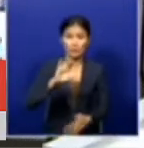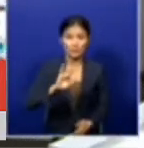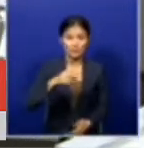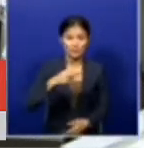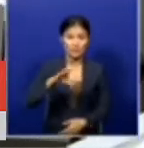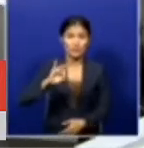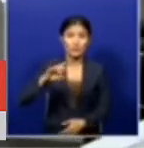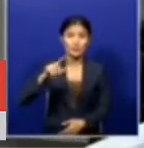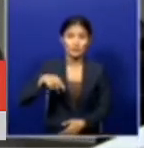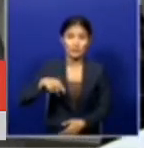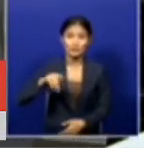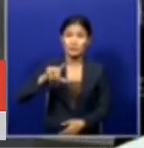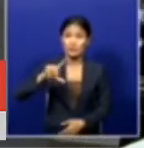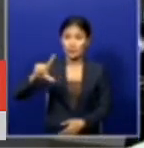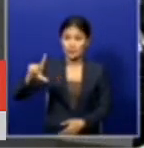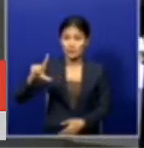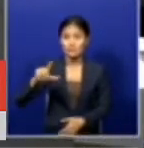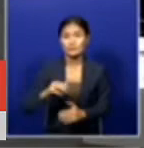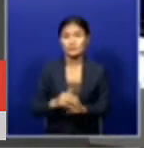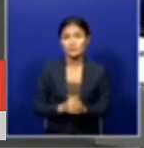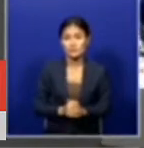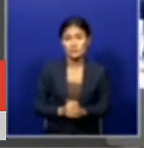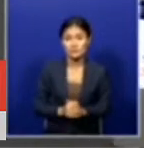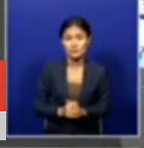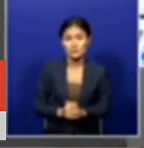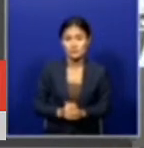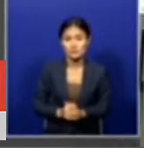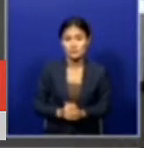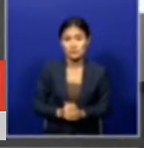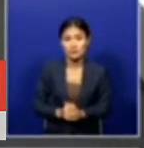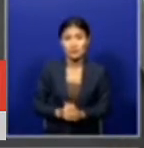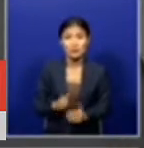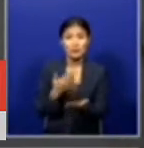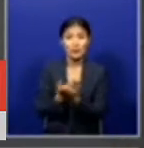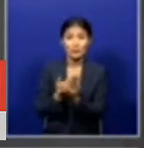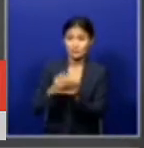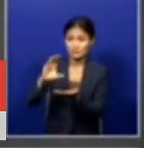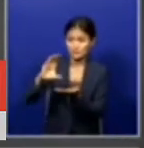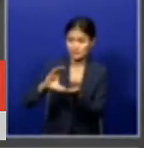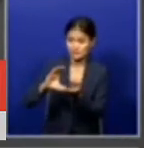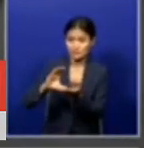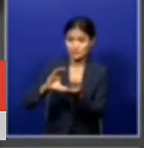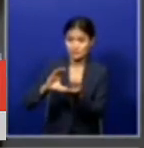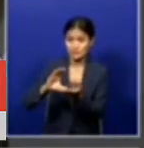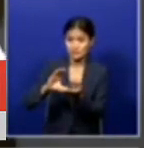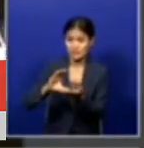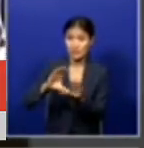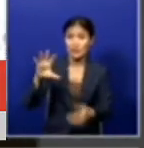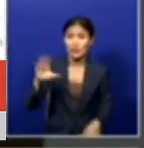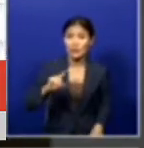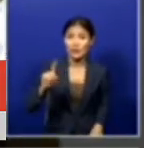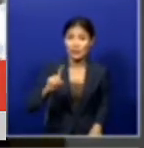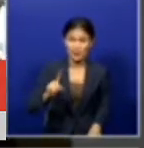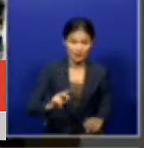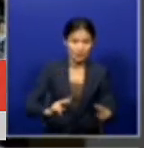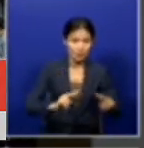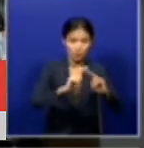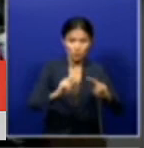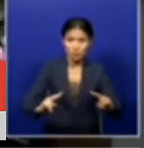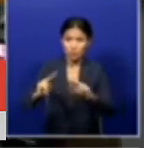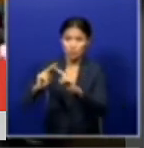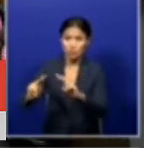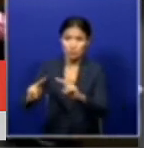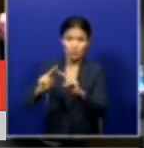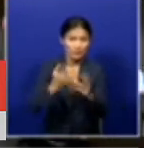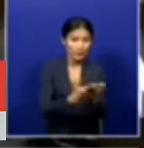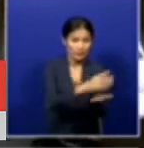ล้านบาทนี้เป็นการปรับเกลี่ยงบประมาณปี63จากกระทรวงทบวงกรมต่างๆเ